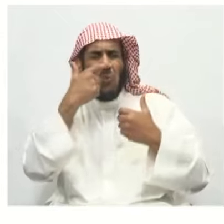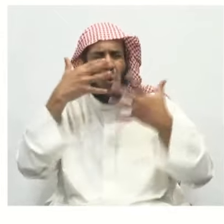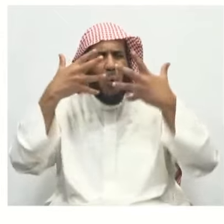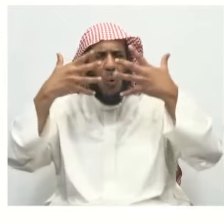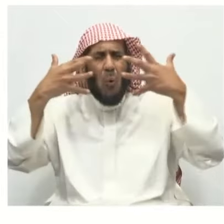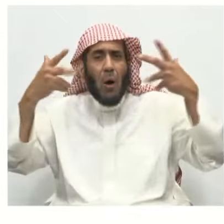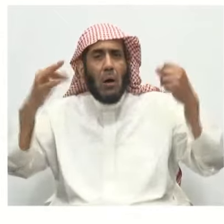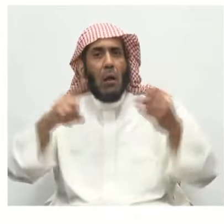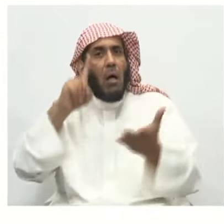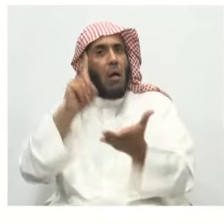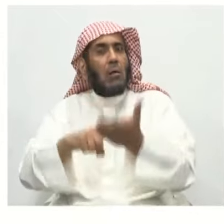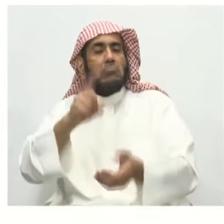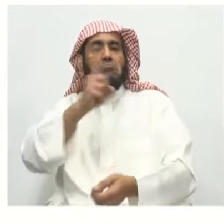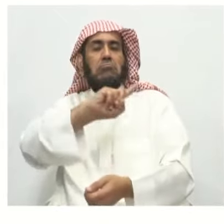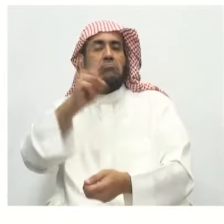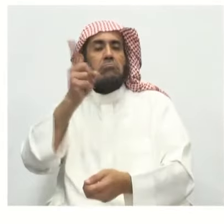لا حقيقه